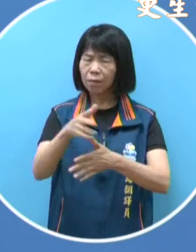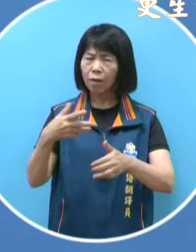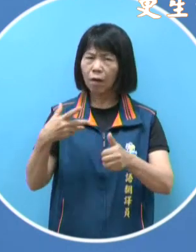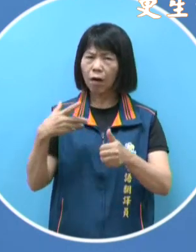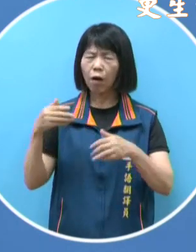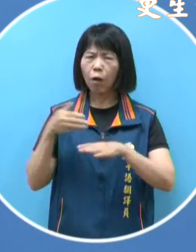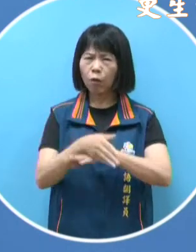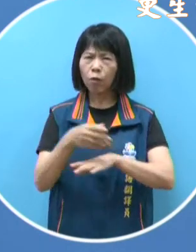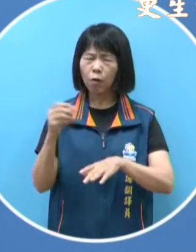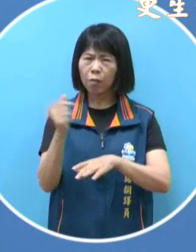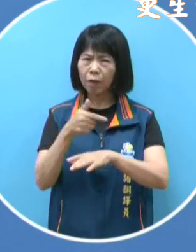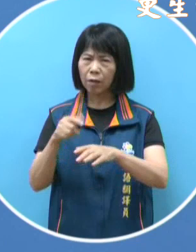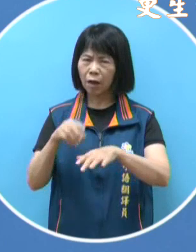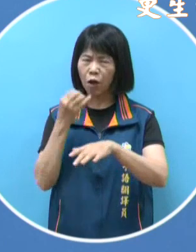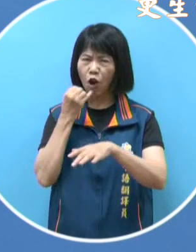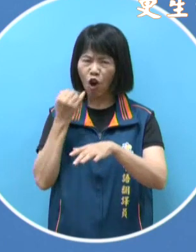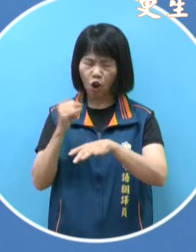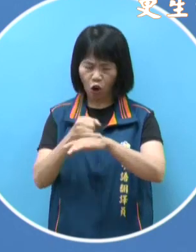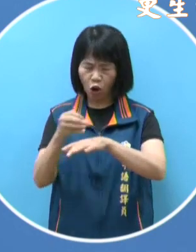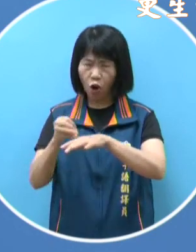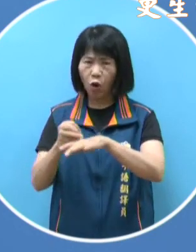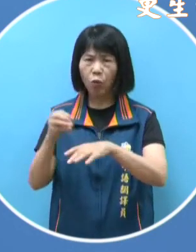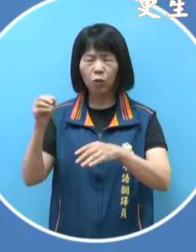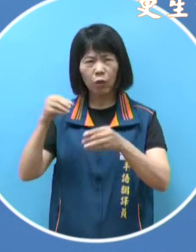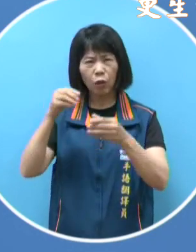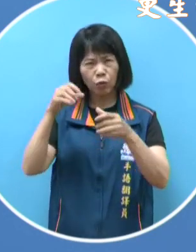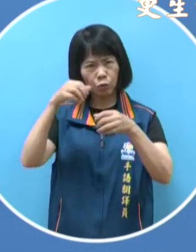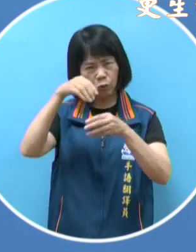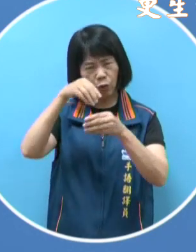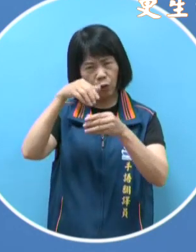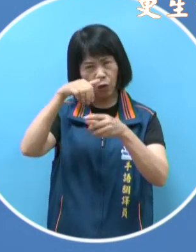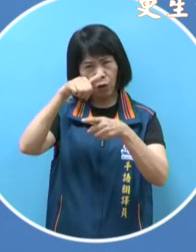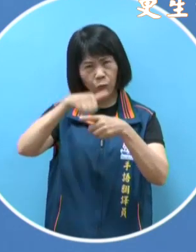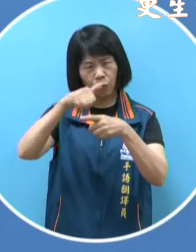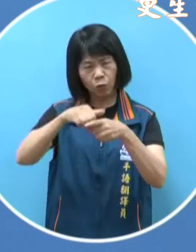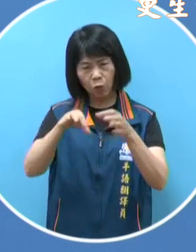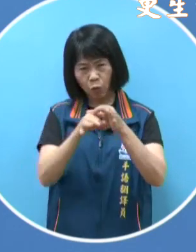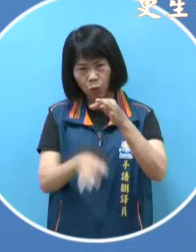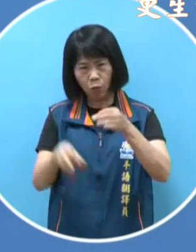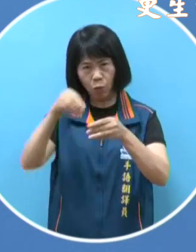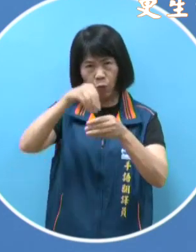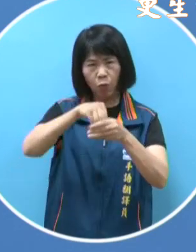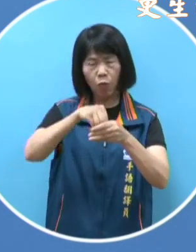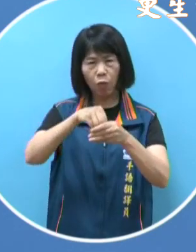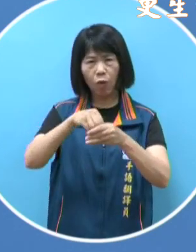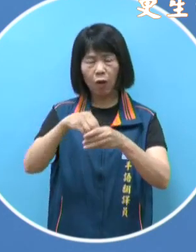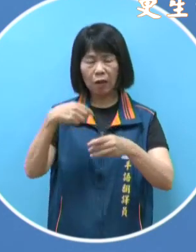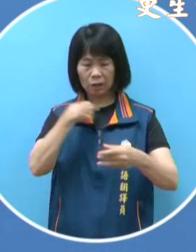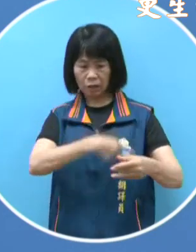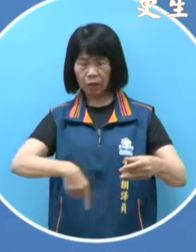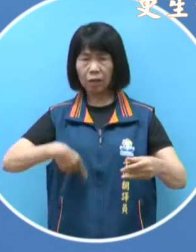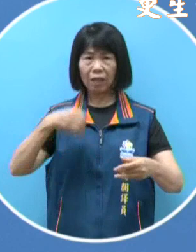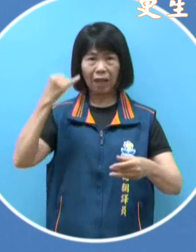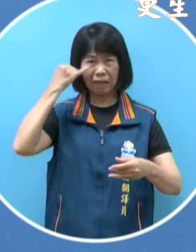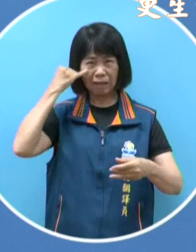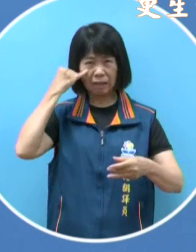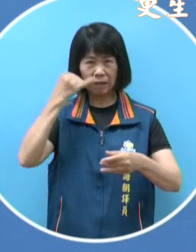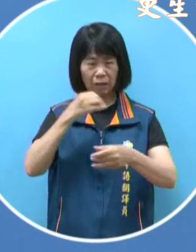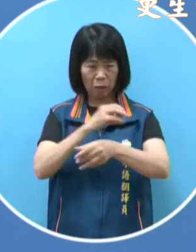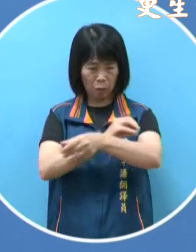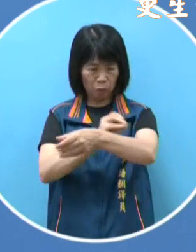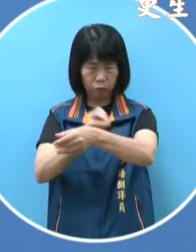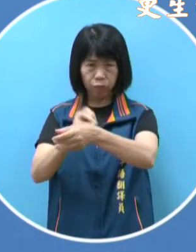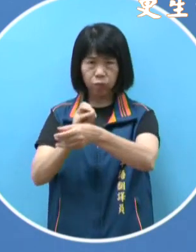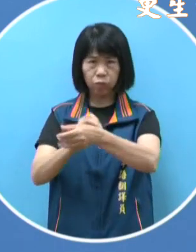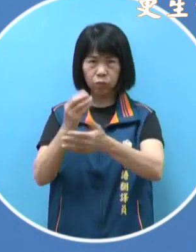可能有出疹子，或是有血栓的产生，好，就是你可能发现到说身上有一些紫斑出现。好，或者一些不正常的